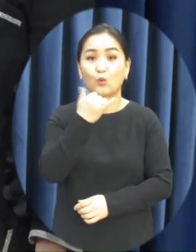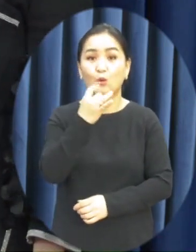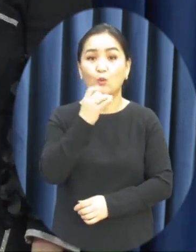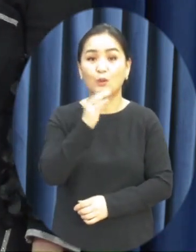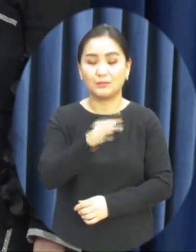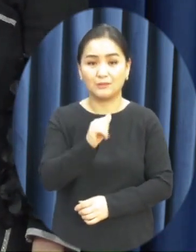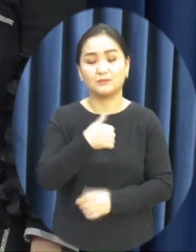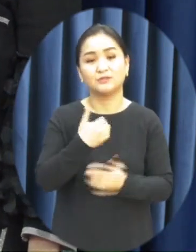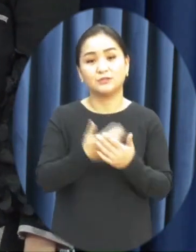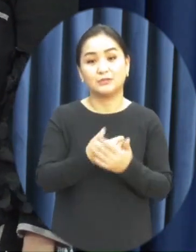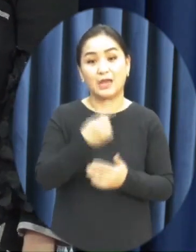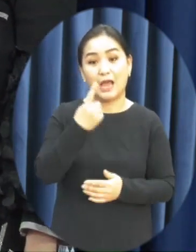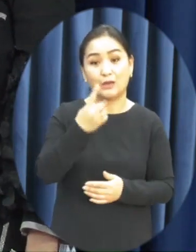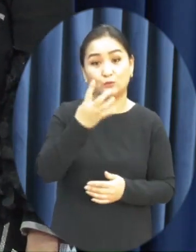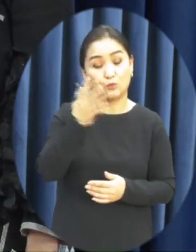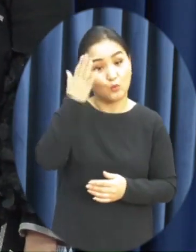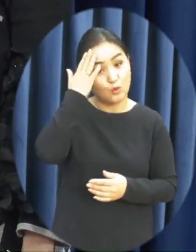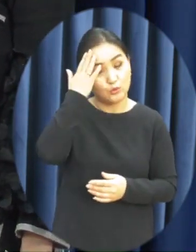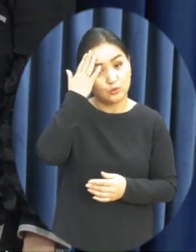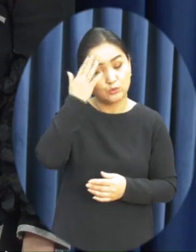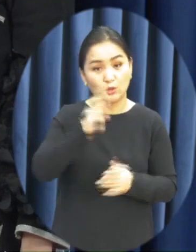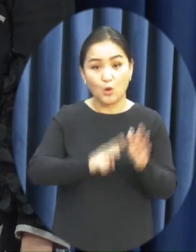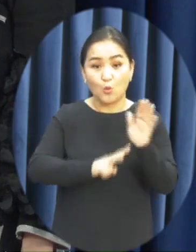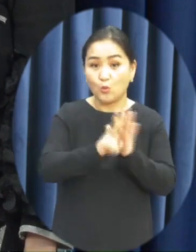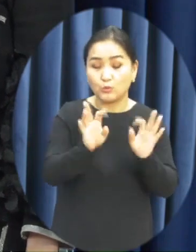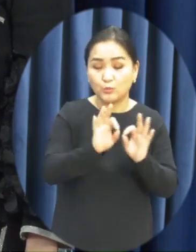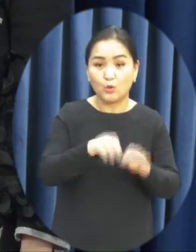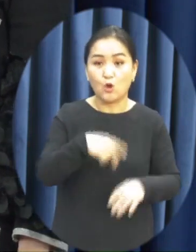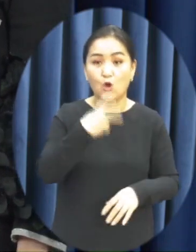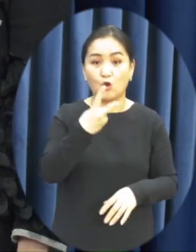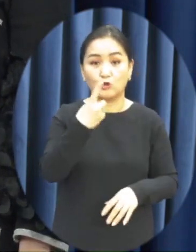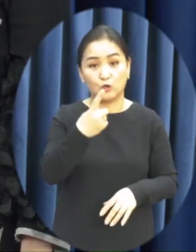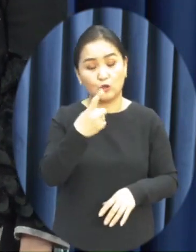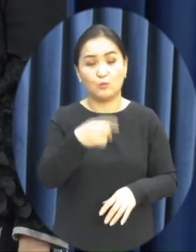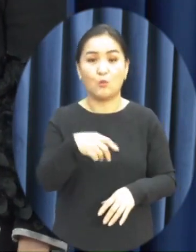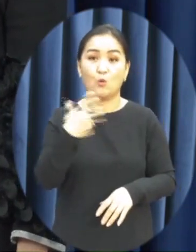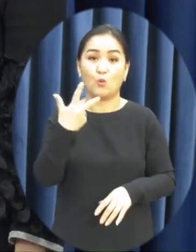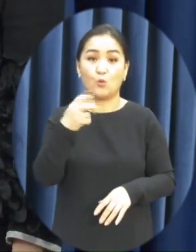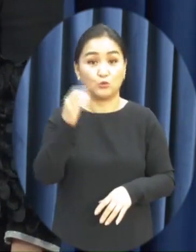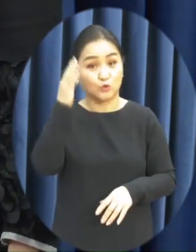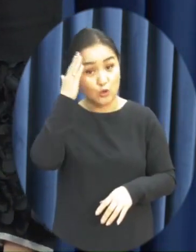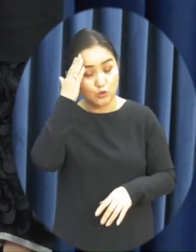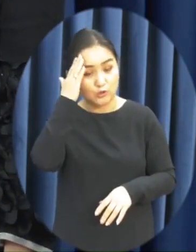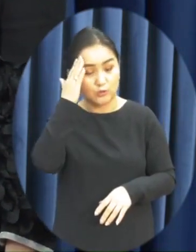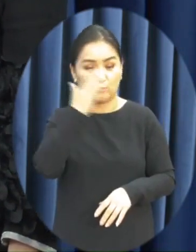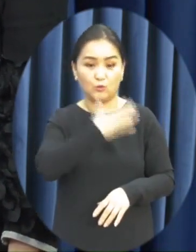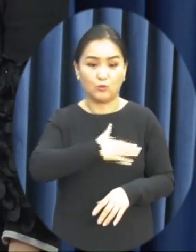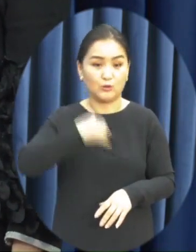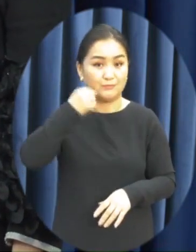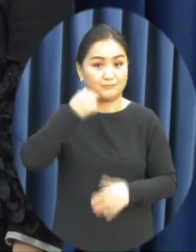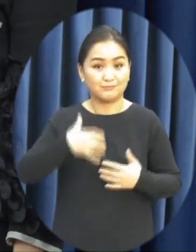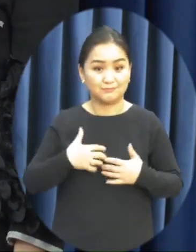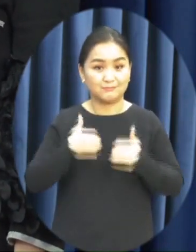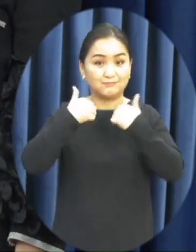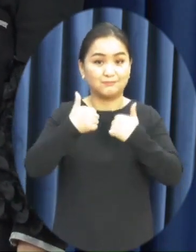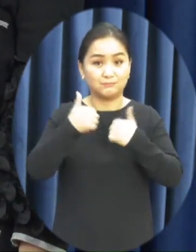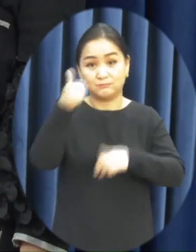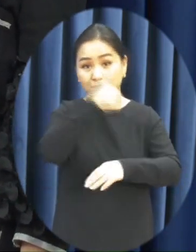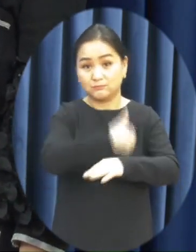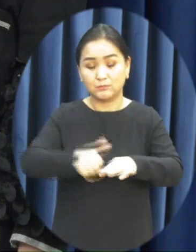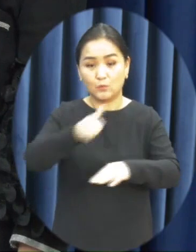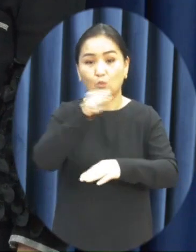དེགལ སྤྱིག གཏིག དེ པར དེག དེགས གཏེགས དེ བོགས སྤྱེད ཁྱིད